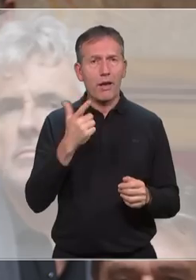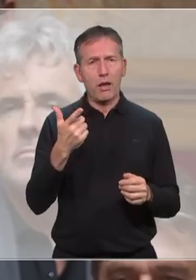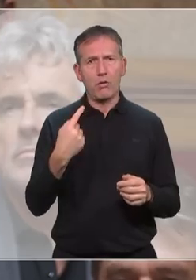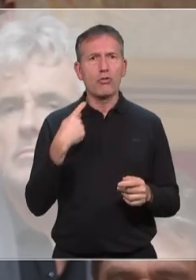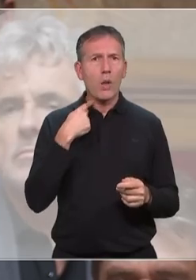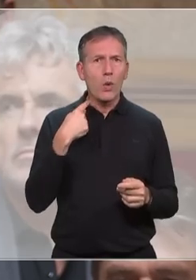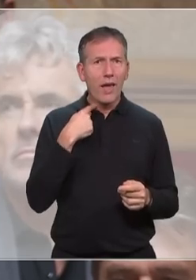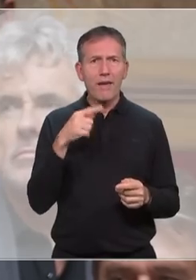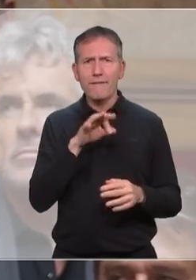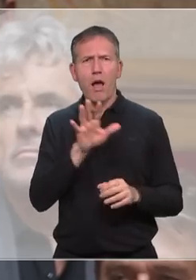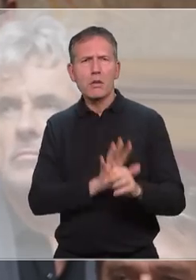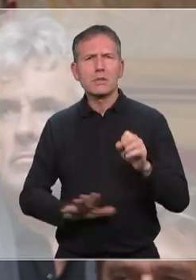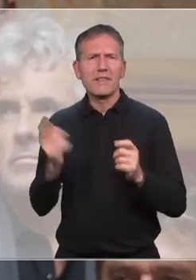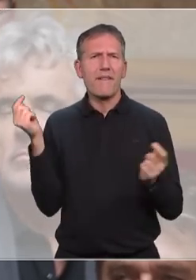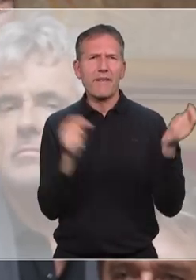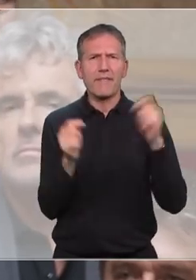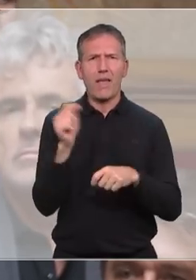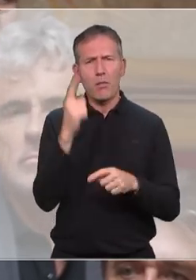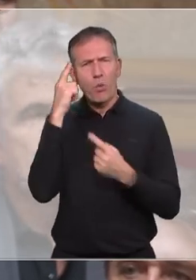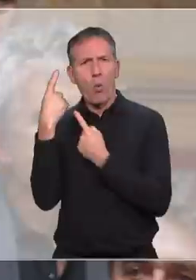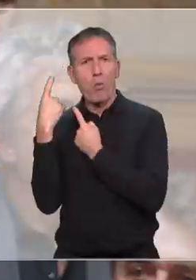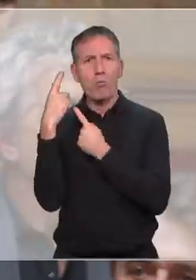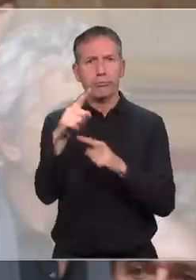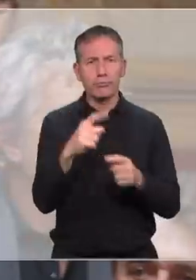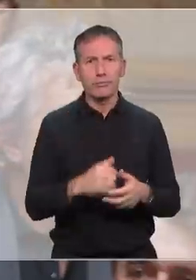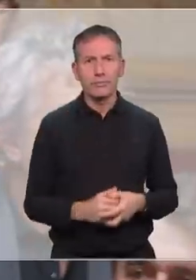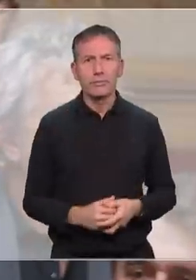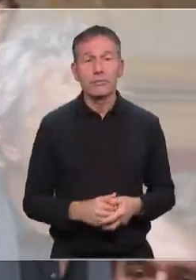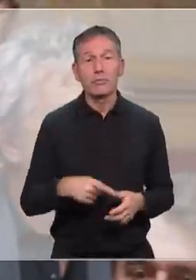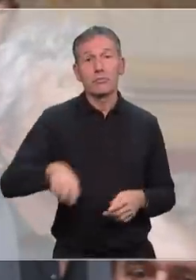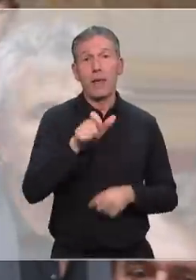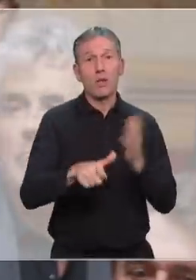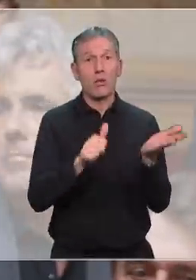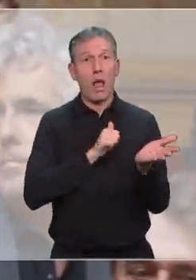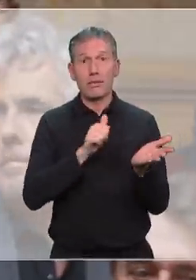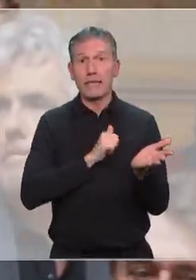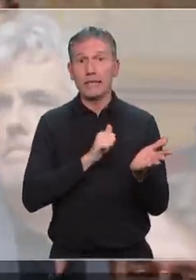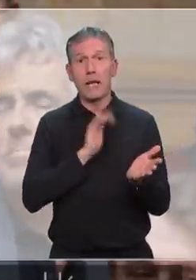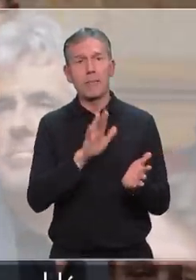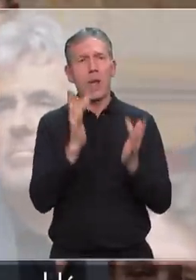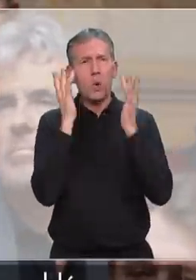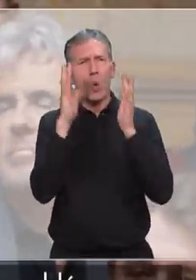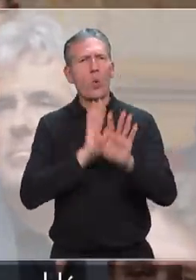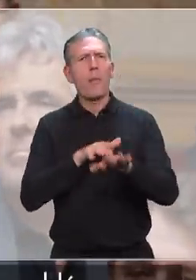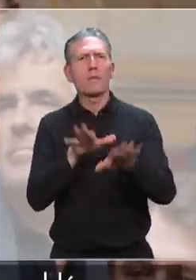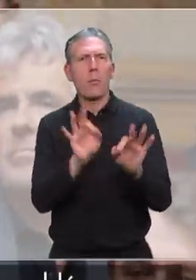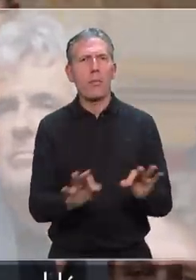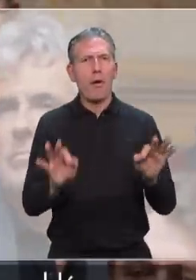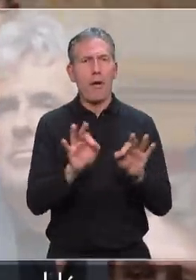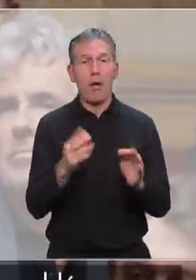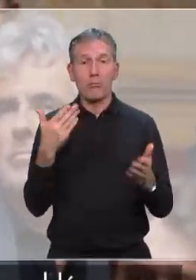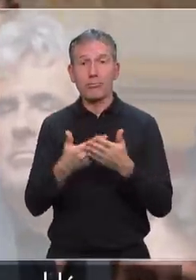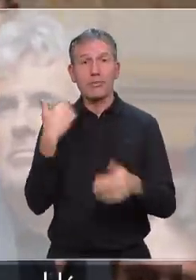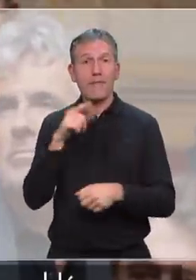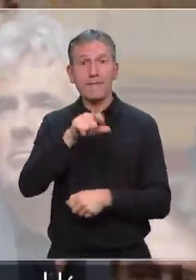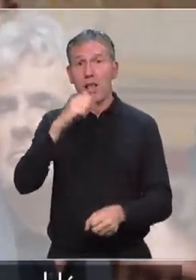sont venus de la France entière pour manifester leur désarroi. Ces artisans n'ont pourtant pas la culture de la manifestation. Cela fait